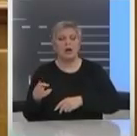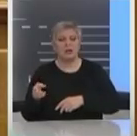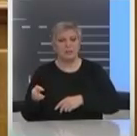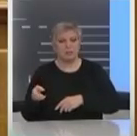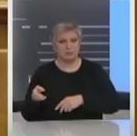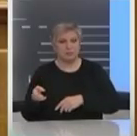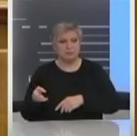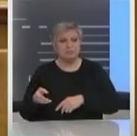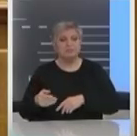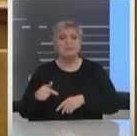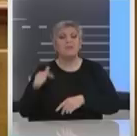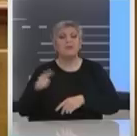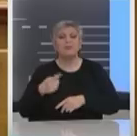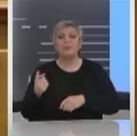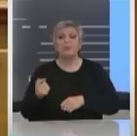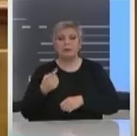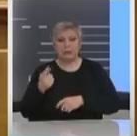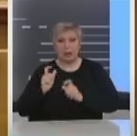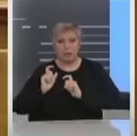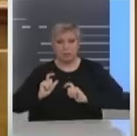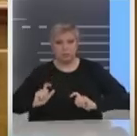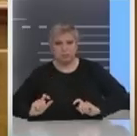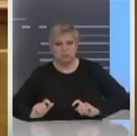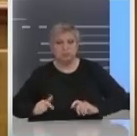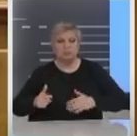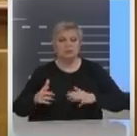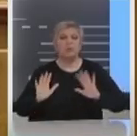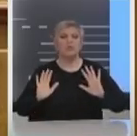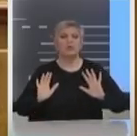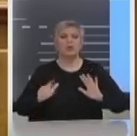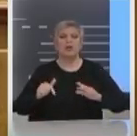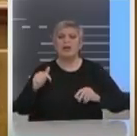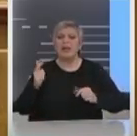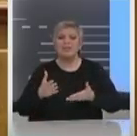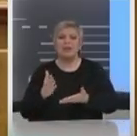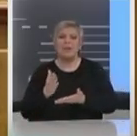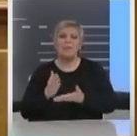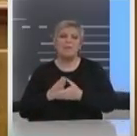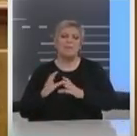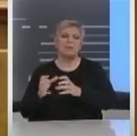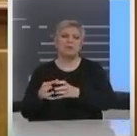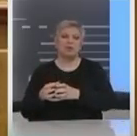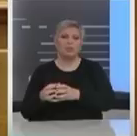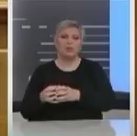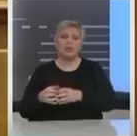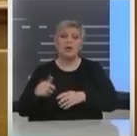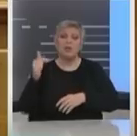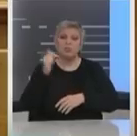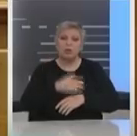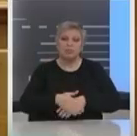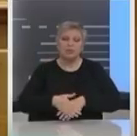τους στη μεσαία τάξη που έχετε στοχοποιήσει ανελαίητα, γιατί δεν είναι μέρος της δικιάς σας εκλογικής